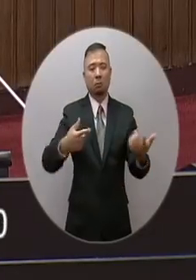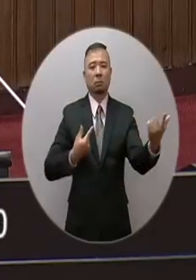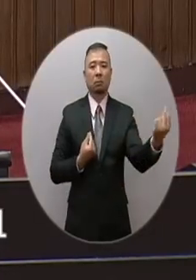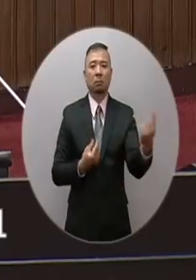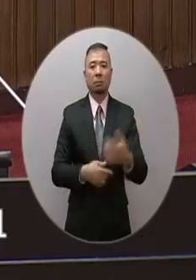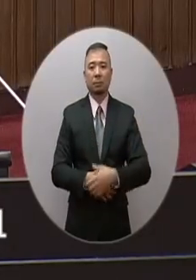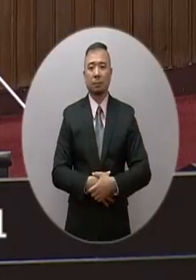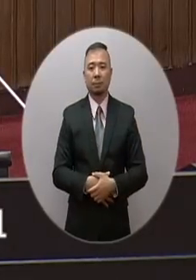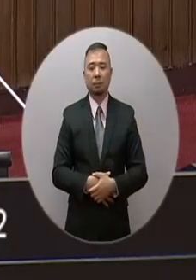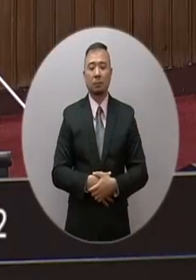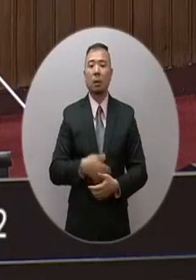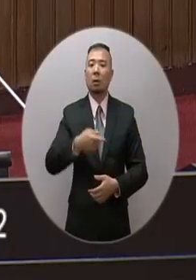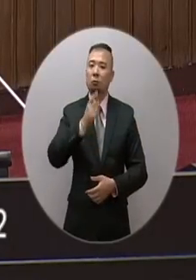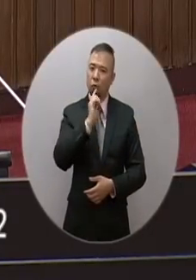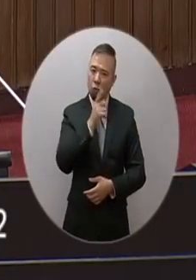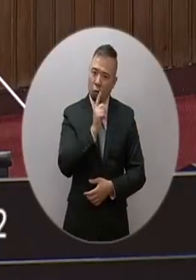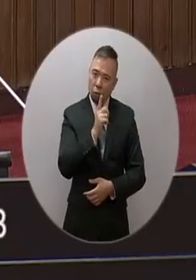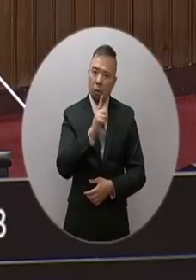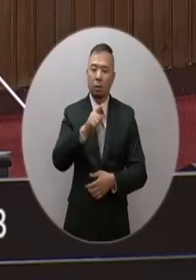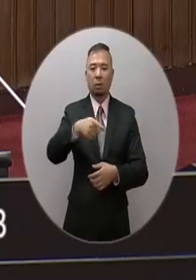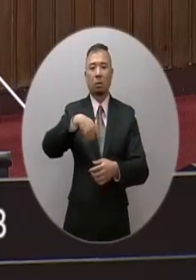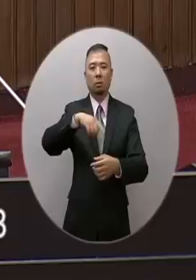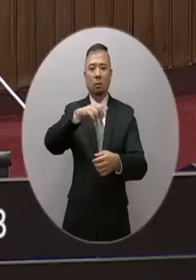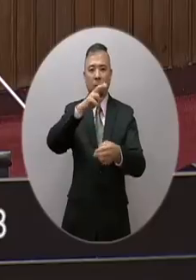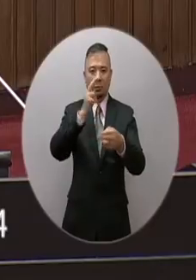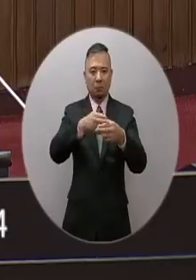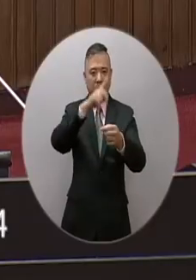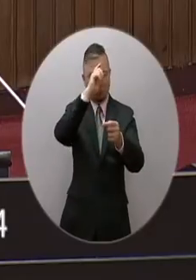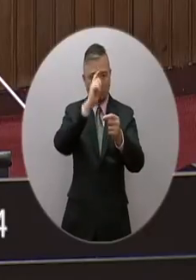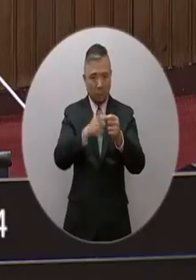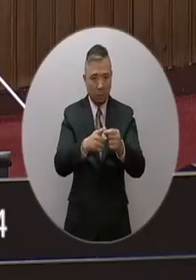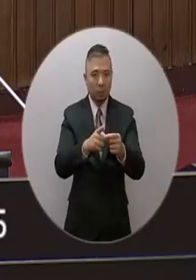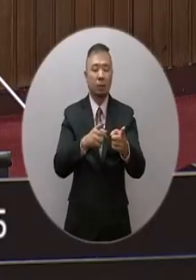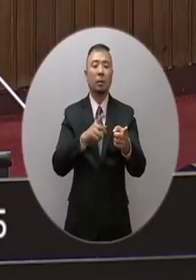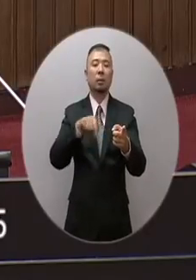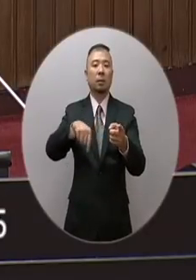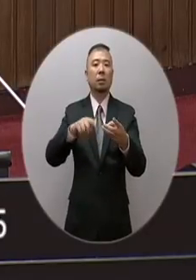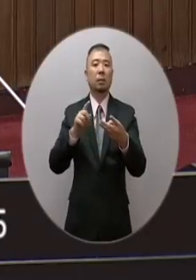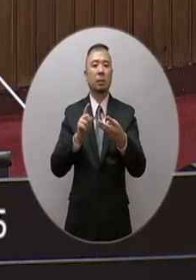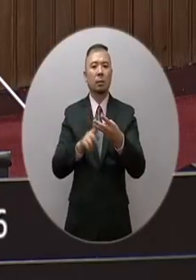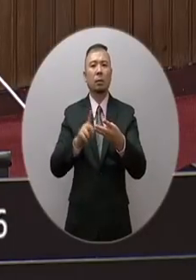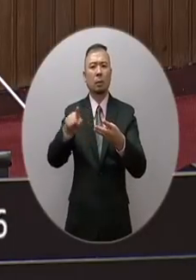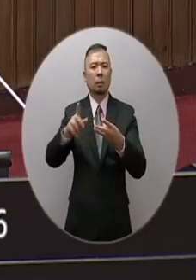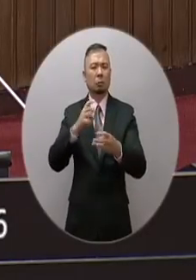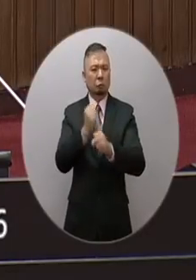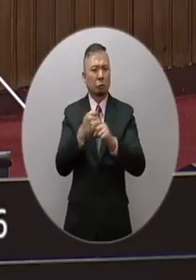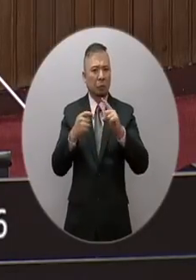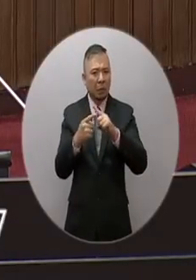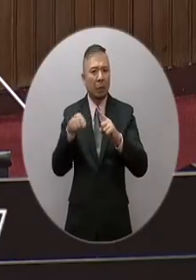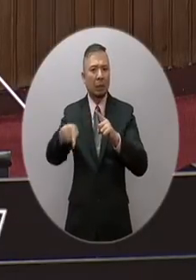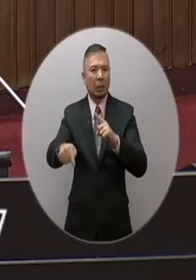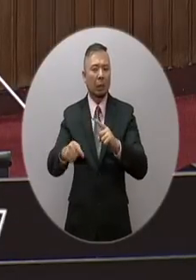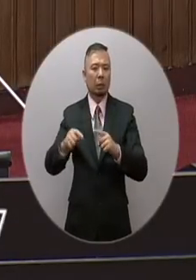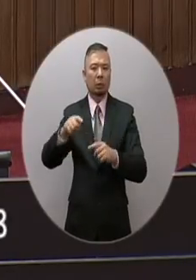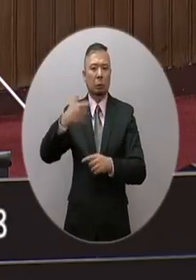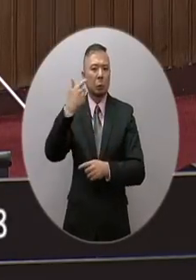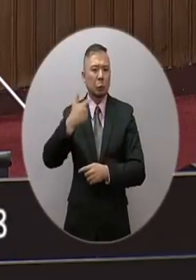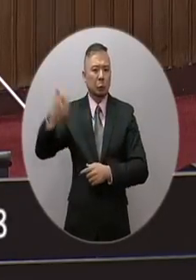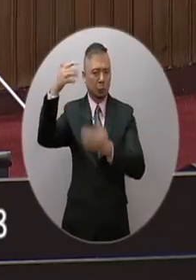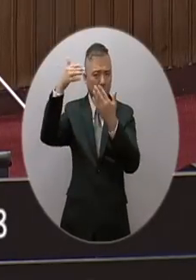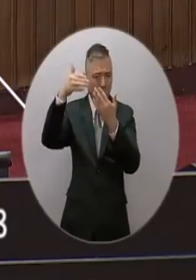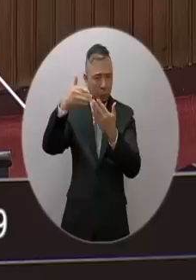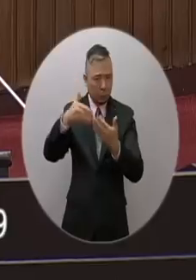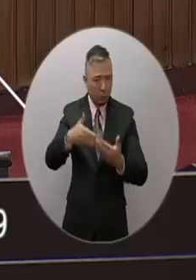言语、宗教、文化，做人要顺宗追远，我们不会因为政治原